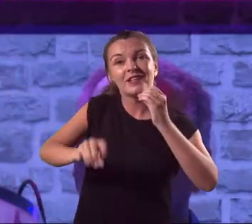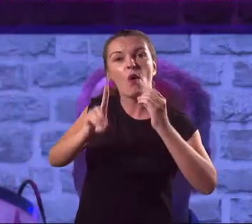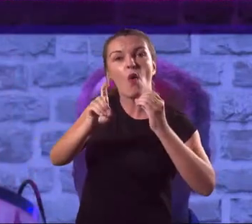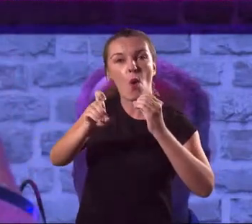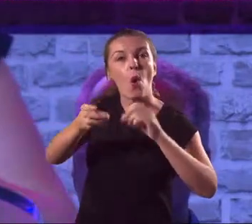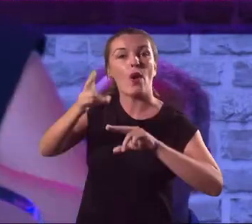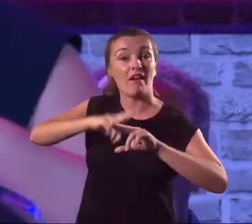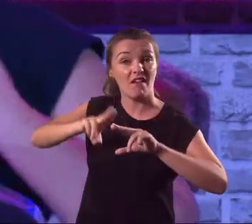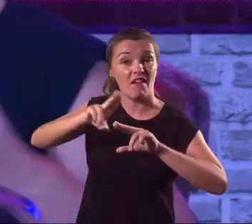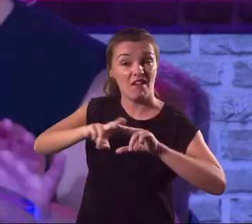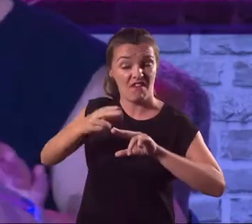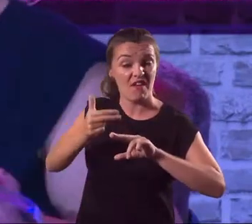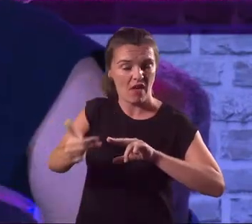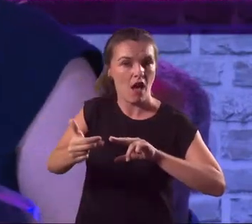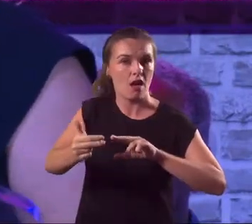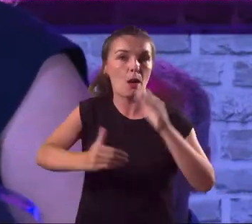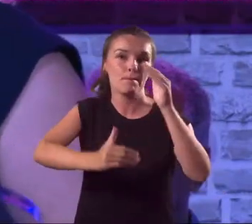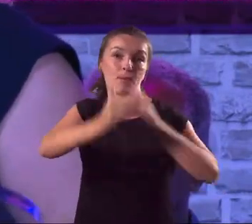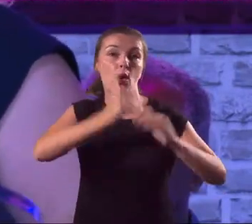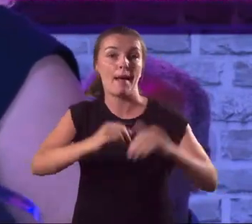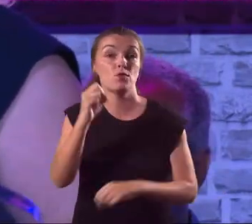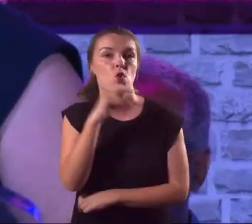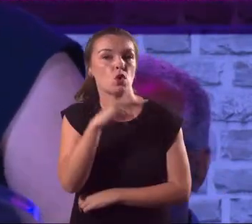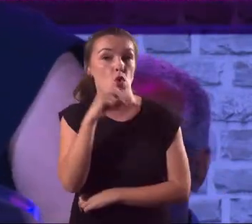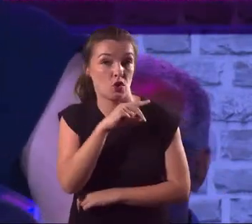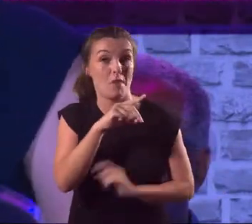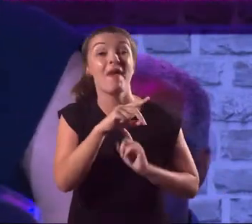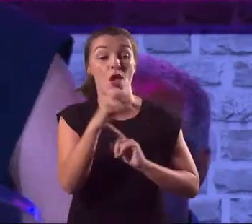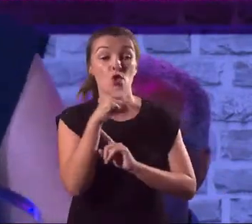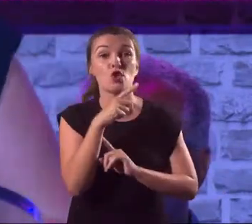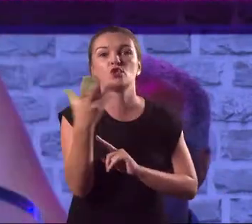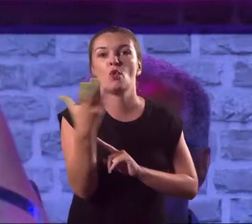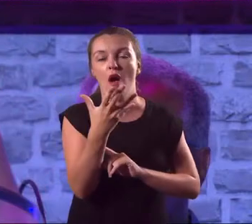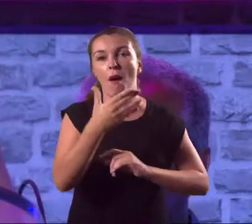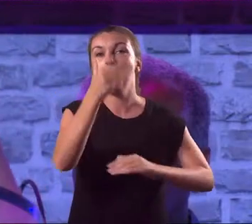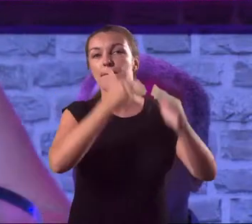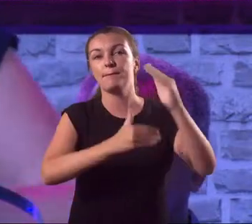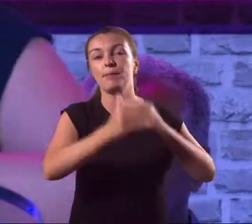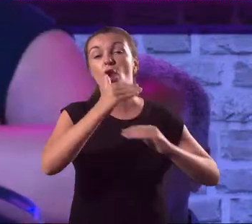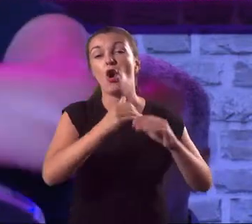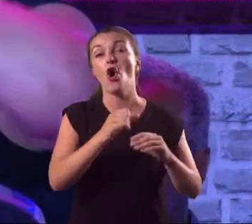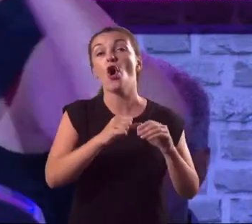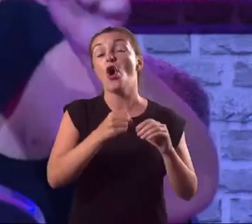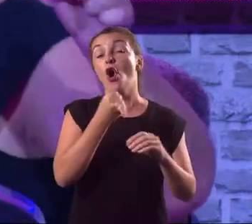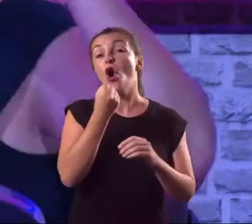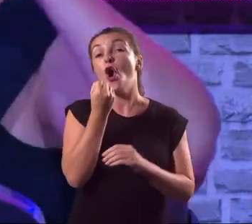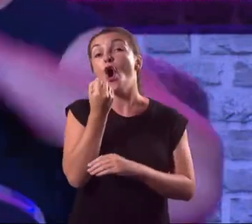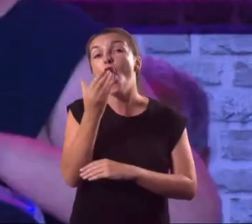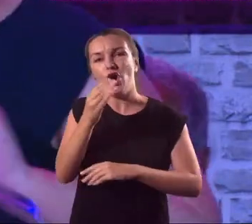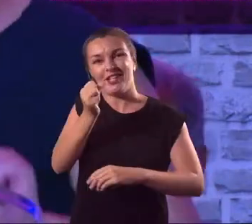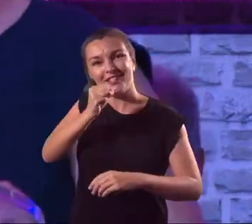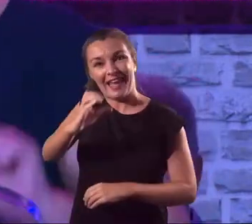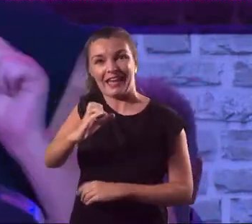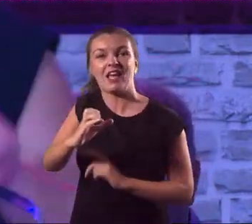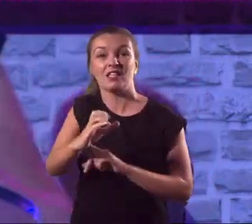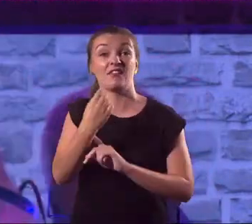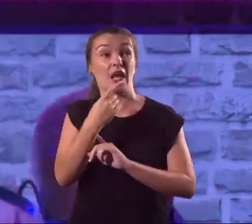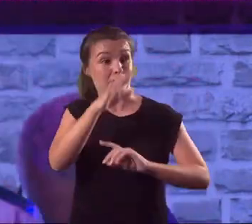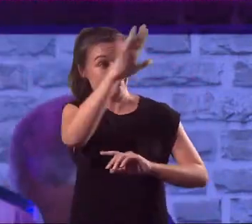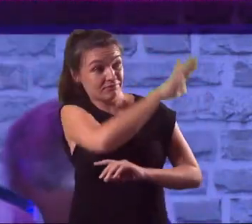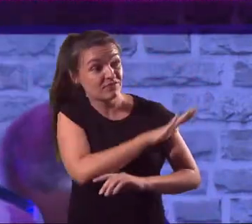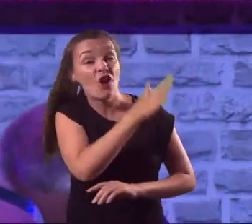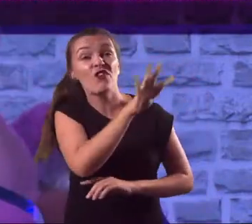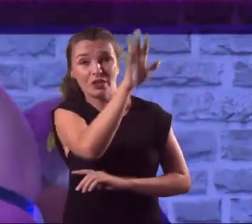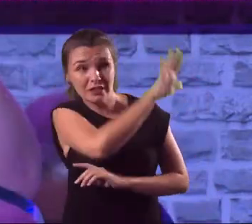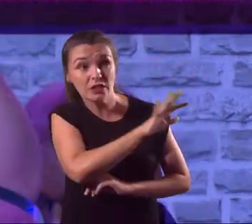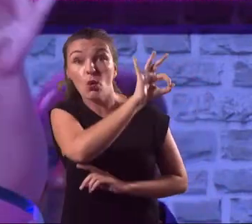nous le ferons avec un plan d'urgence, mais en urgence, nous commencerons par déclencher le plan Orsec qui est déclenché partout dans le pays, sauf en Guadeloupe, c'est-à-dire celui